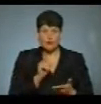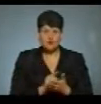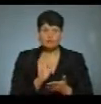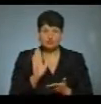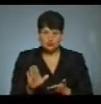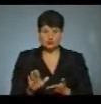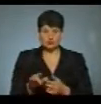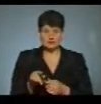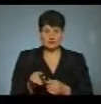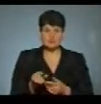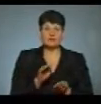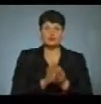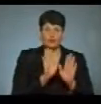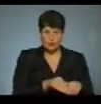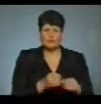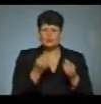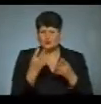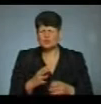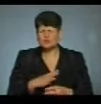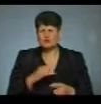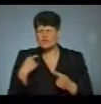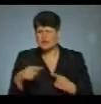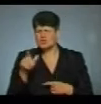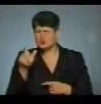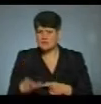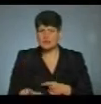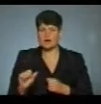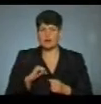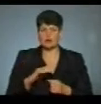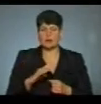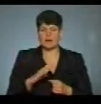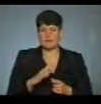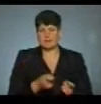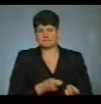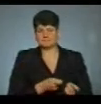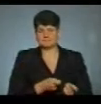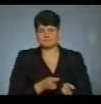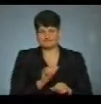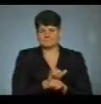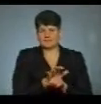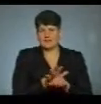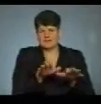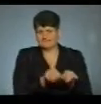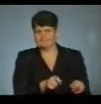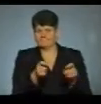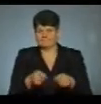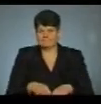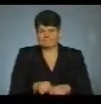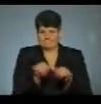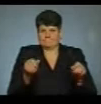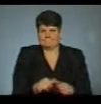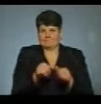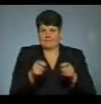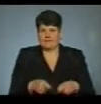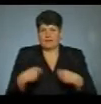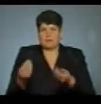було саме в зоні тих подій, достатньо було людині іншій, яка могла б бути переносчиком даного захворювання. Тому я би